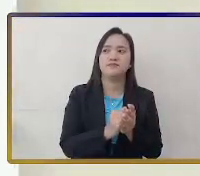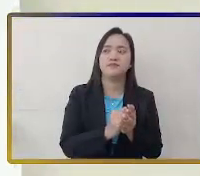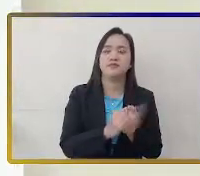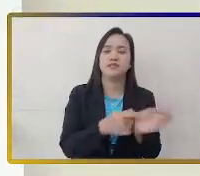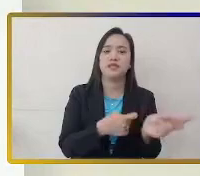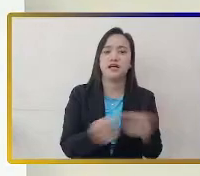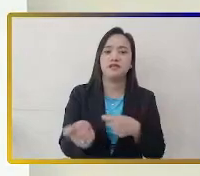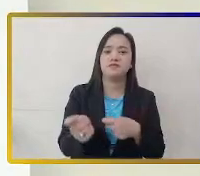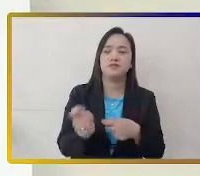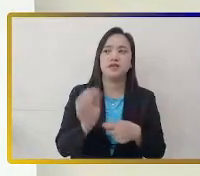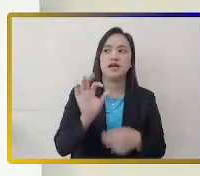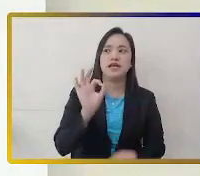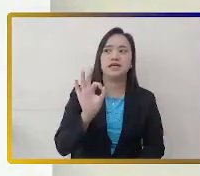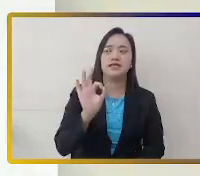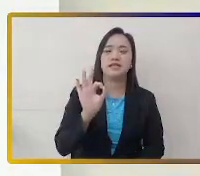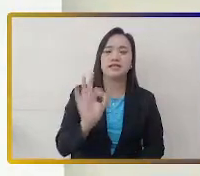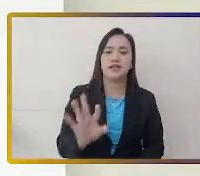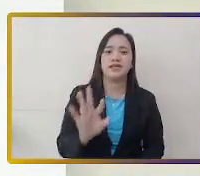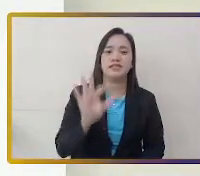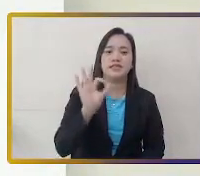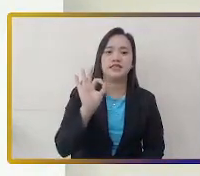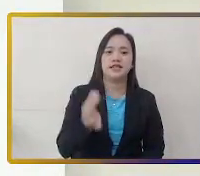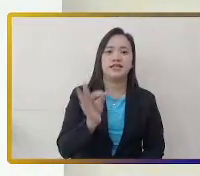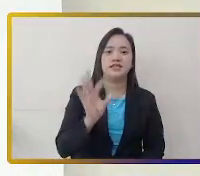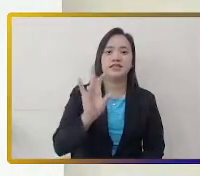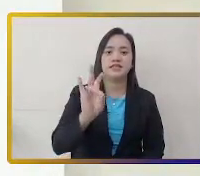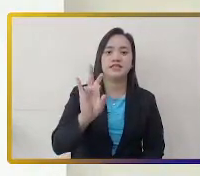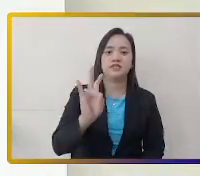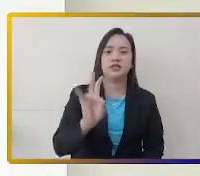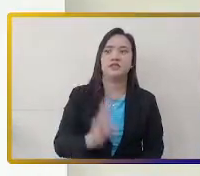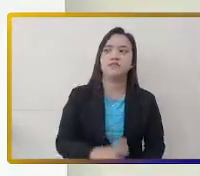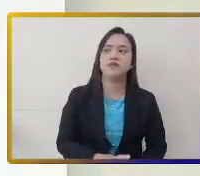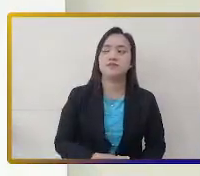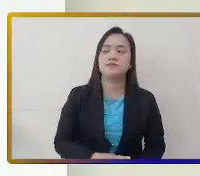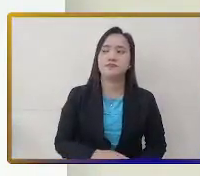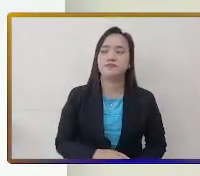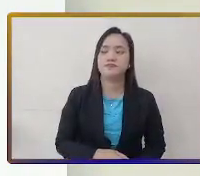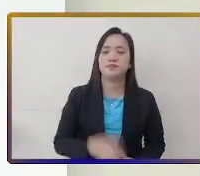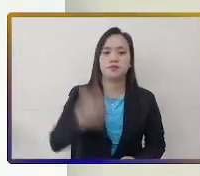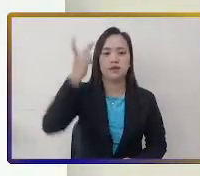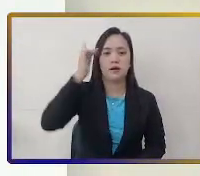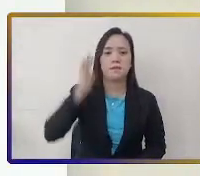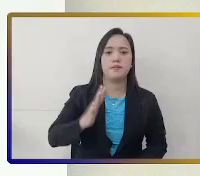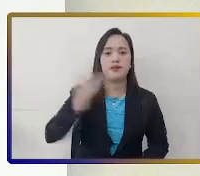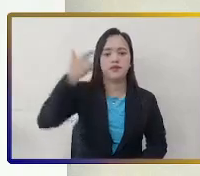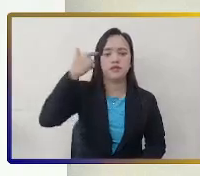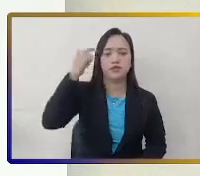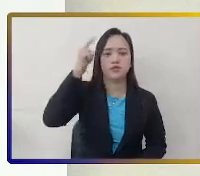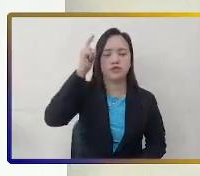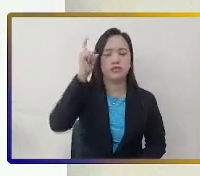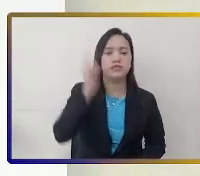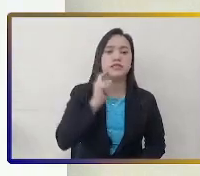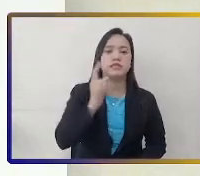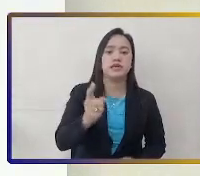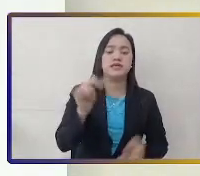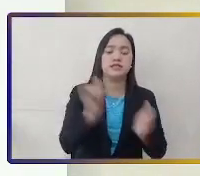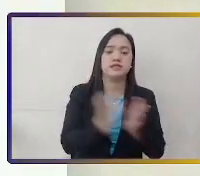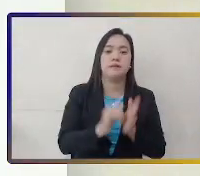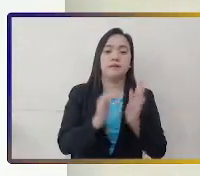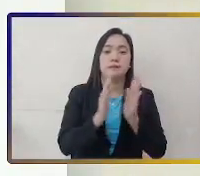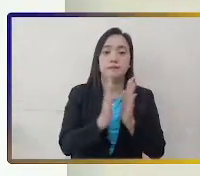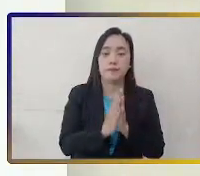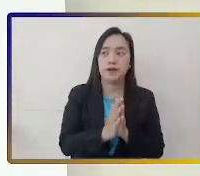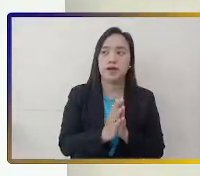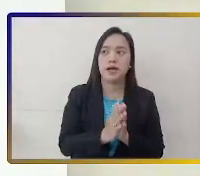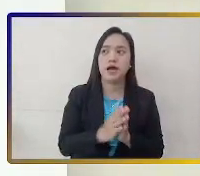1997 ay ah ang sabi ng ating mahal na Pastor manalangin tayo na magkaroon tayo